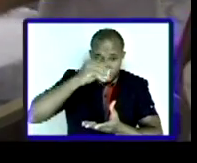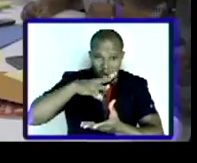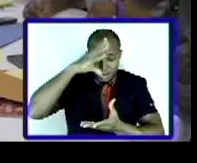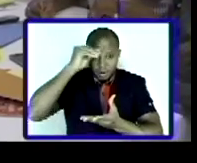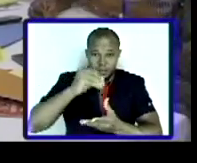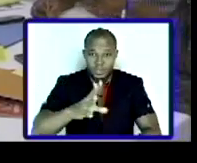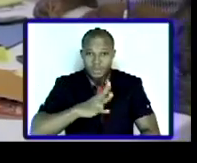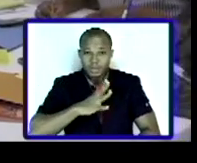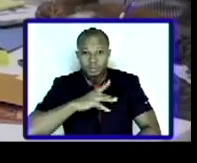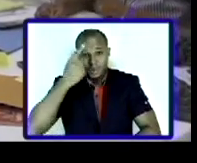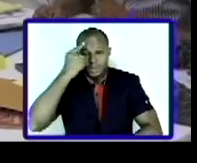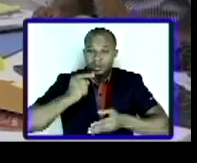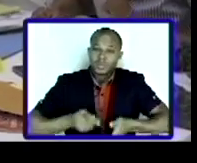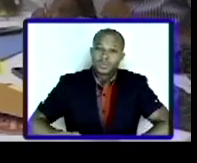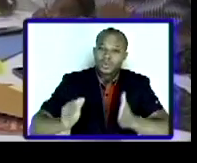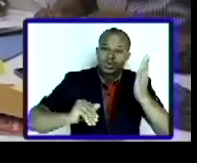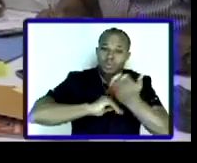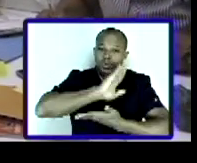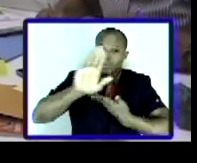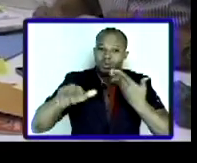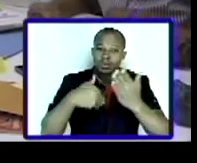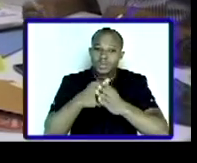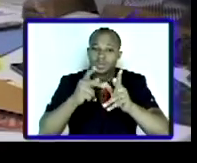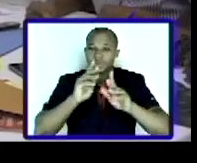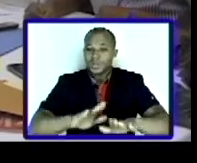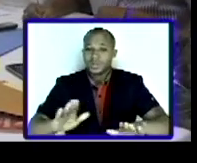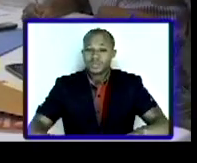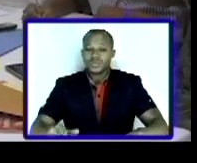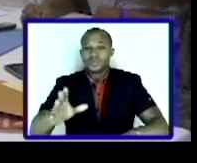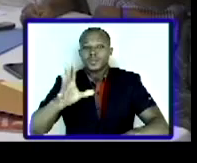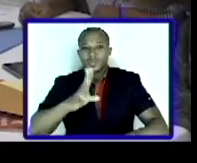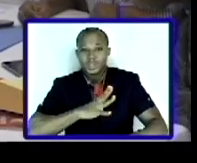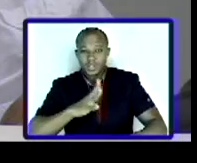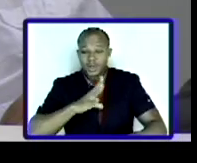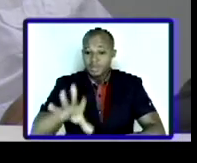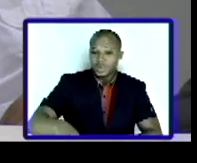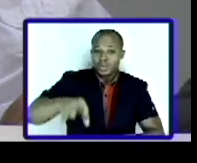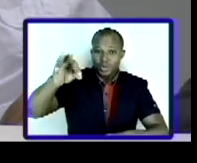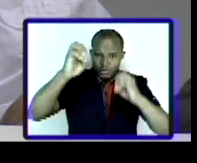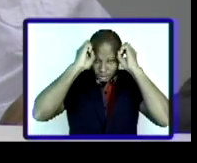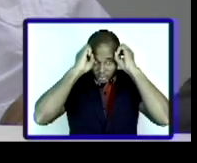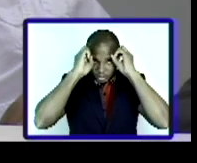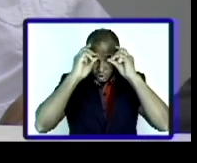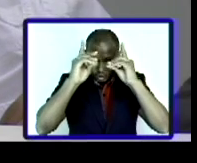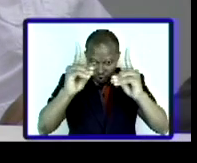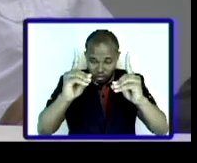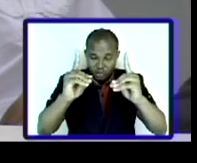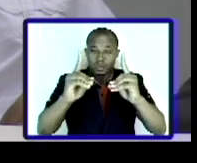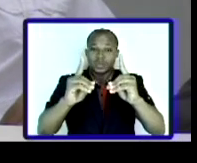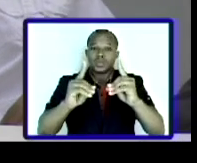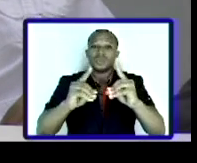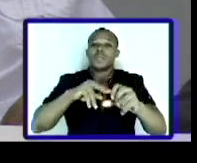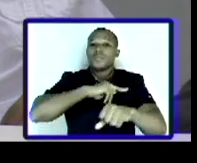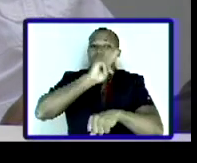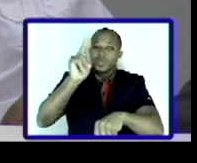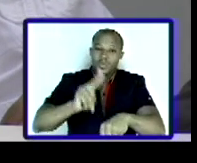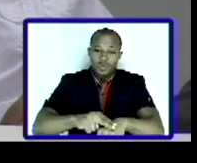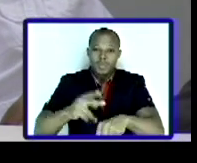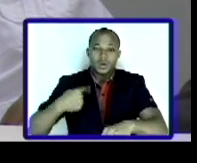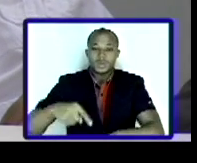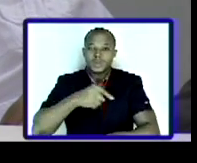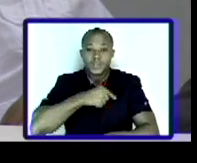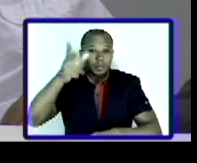travail k'ap fèt pour permettre tout ti moun handicapé joindre l'éducation. En outre, secrétaire d'état pour intégration moun handicapé